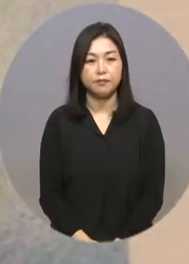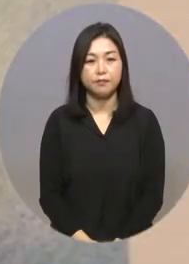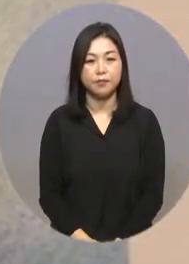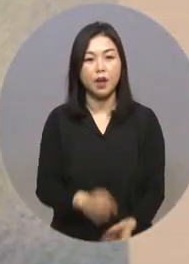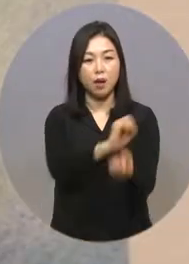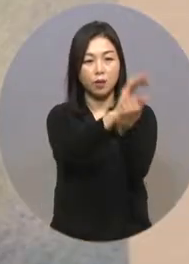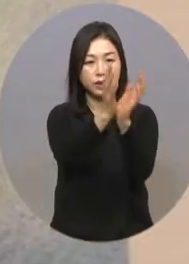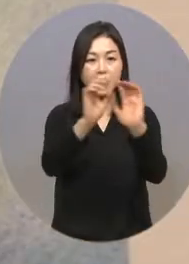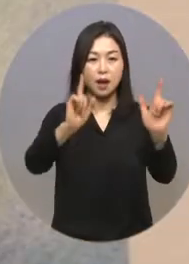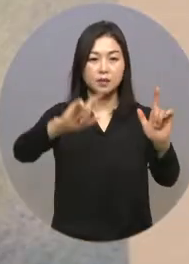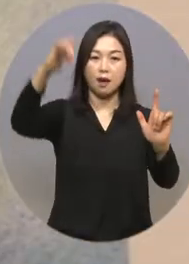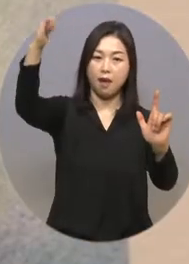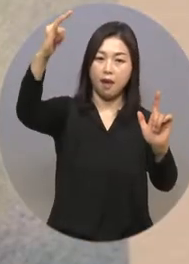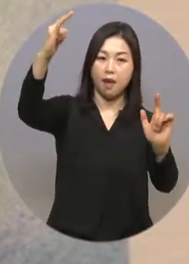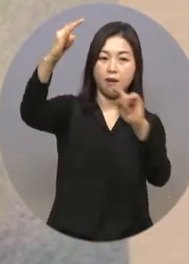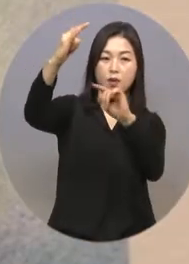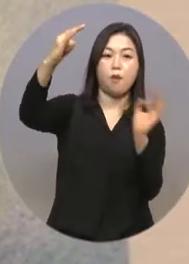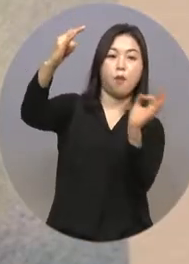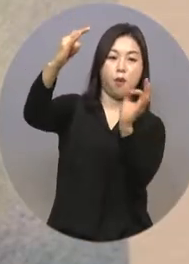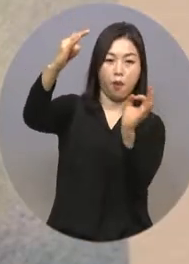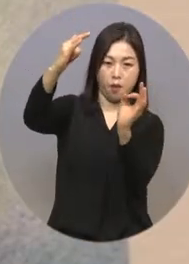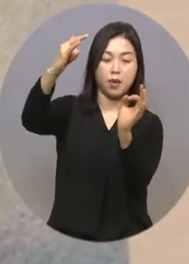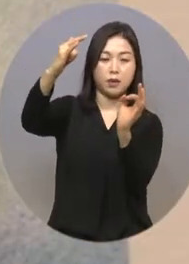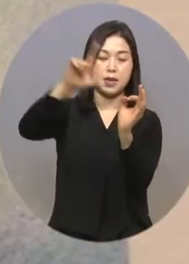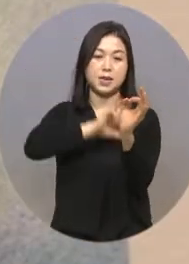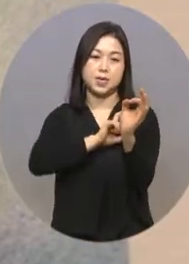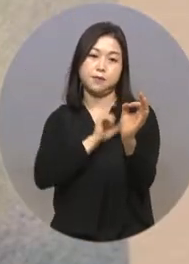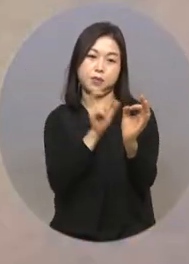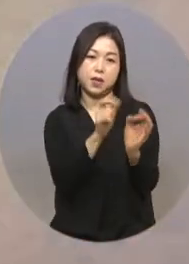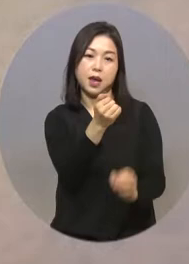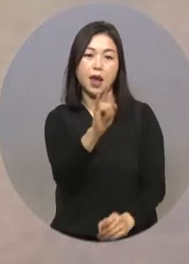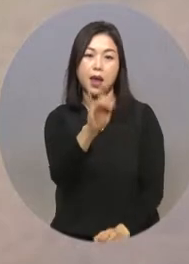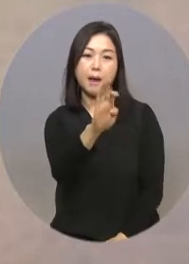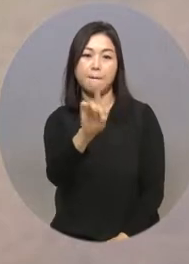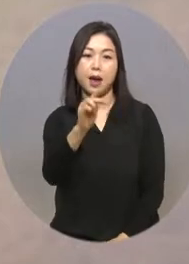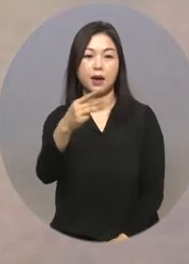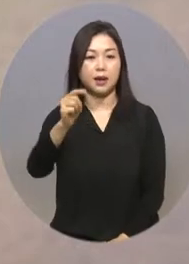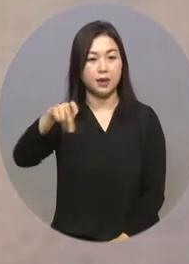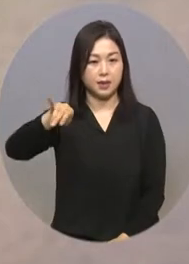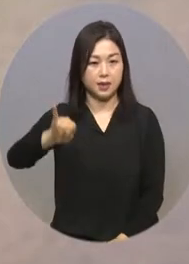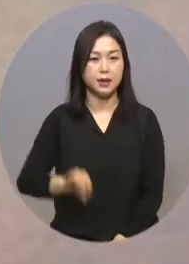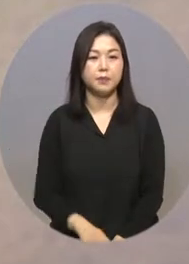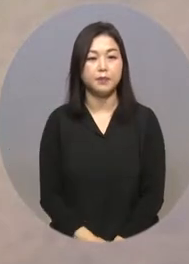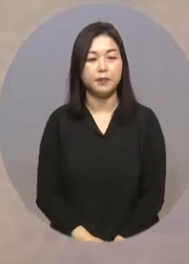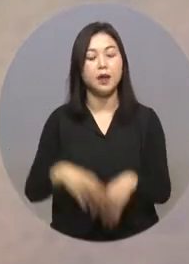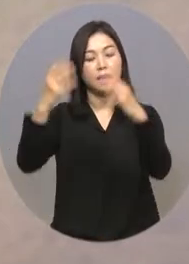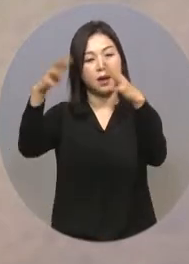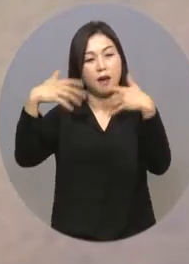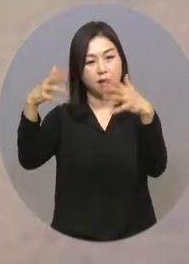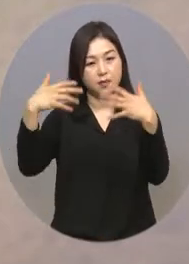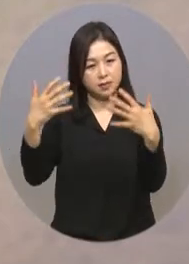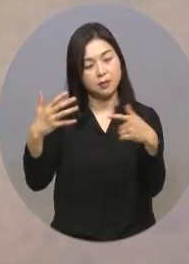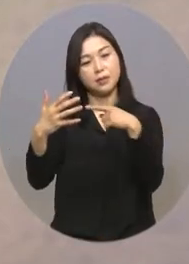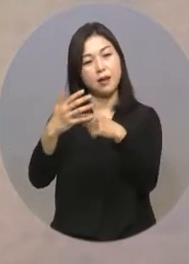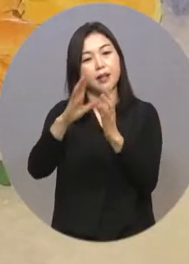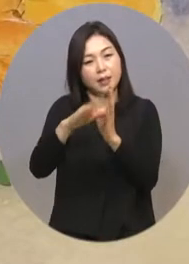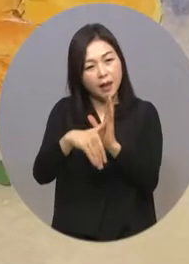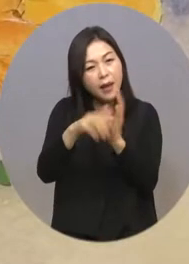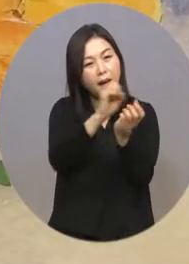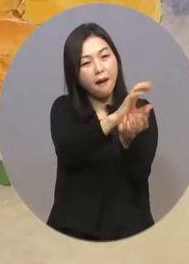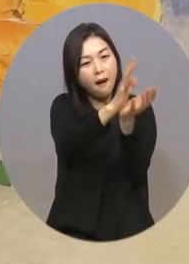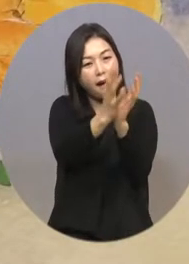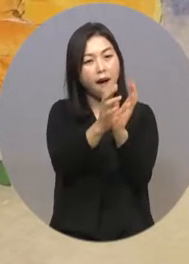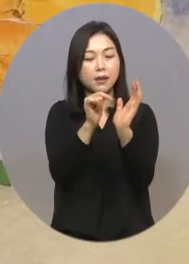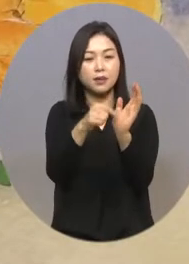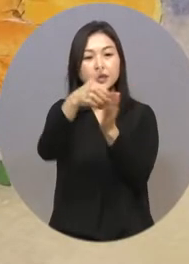꽃이 늘 태양을 바라보고 있다고 해서 이름 붙여진 해바라기. 가을을 알리는 샛노란 해바라기가